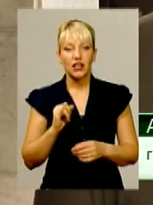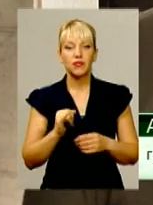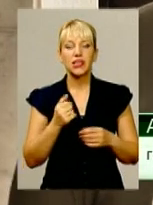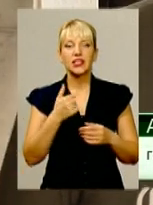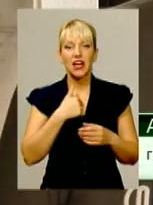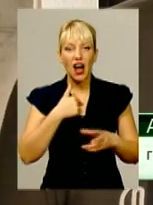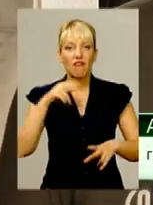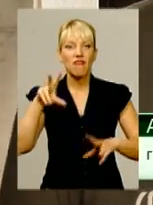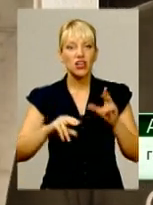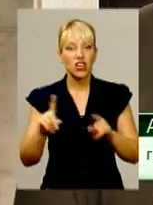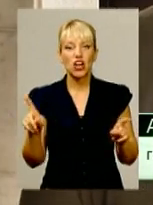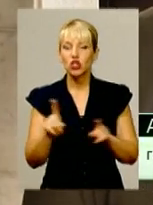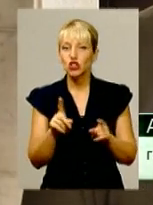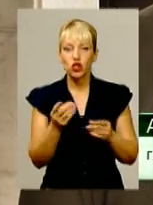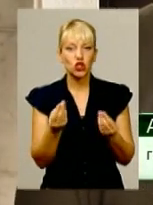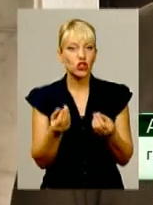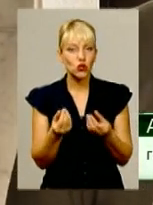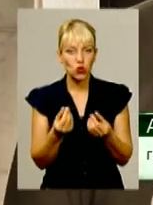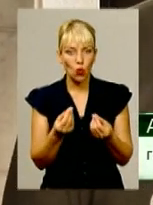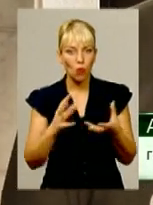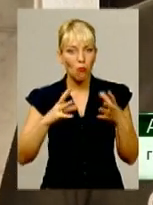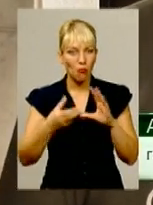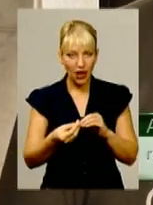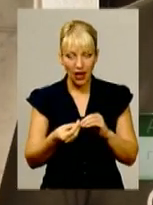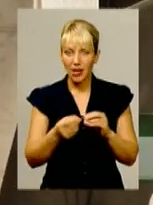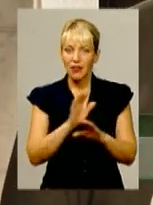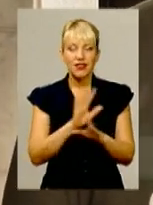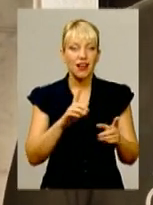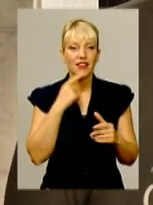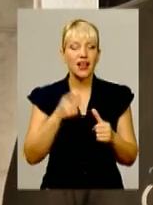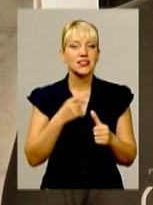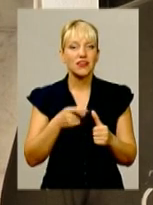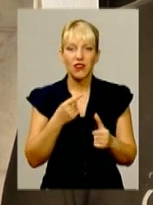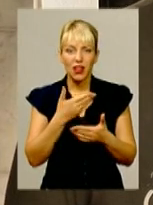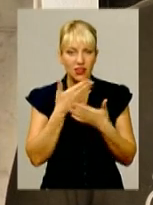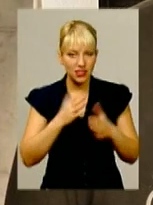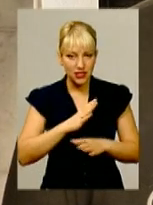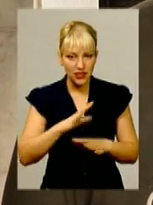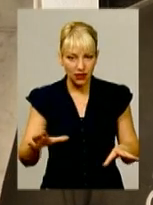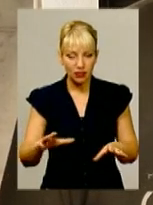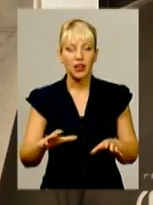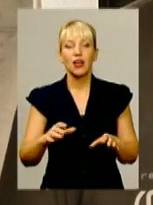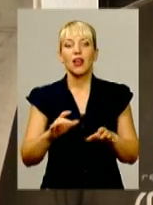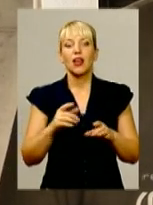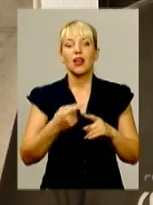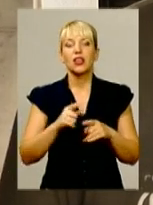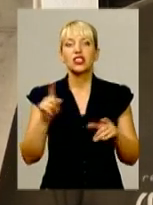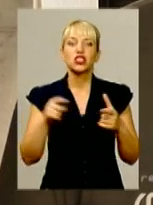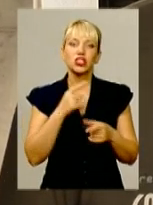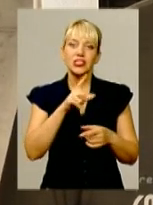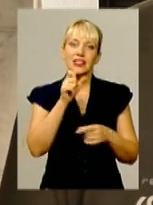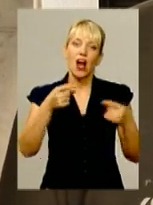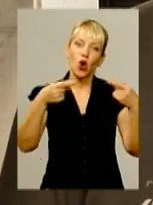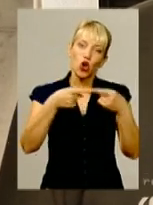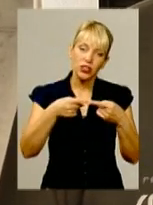їм якоїсь суми не називалося. Тобто не стоїть питання, чи вони мають платити партії за конкретні справи, чи